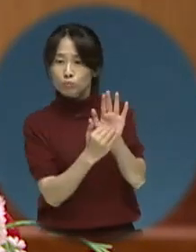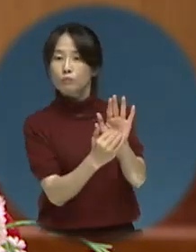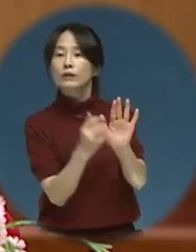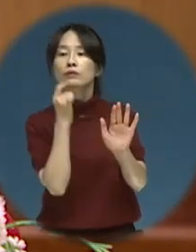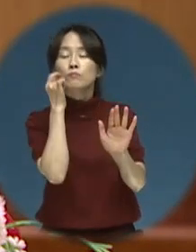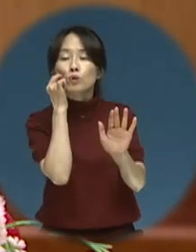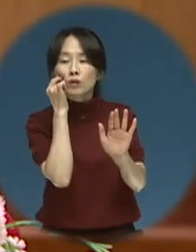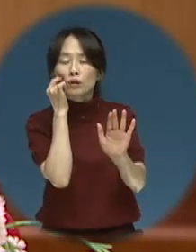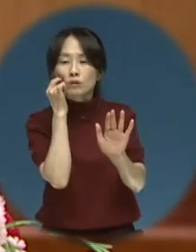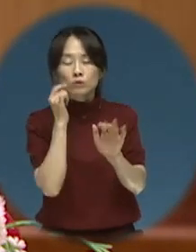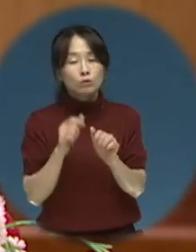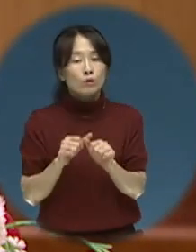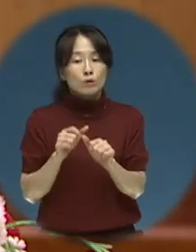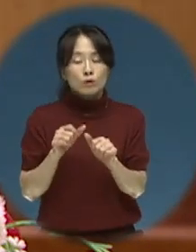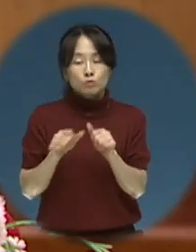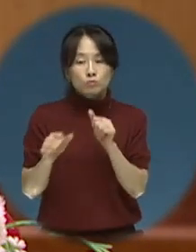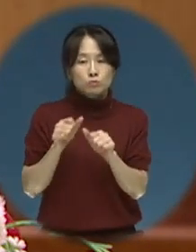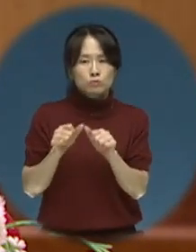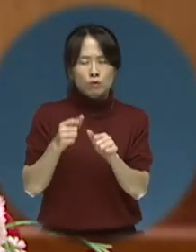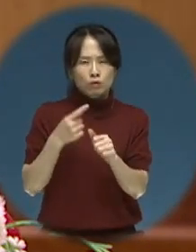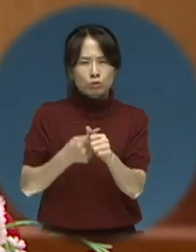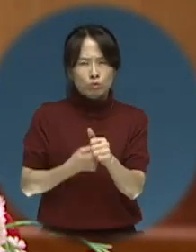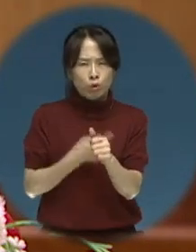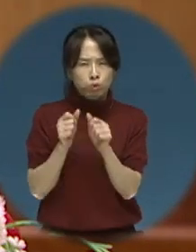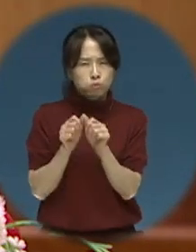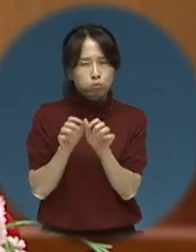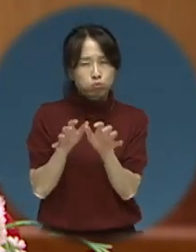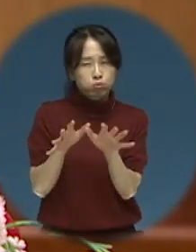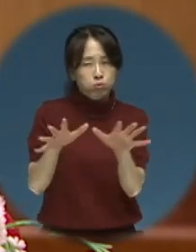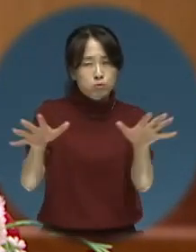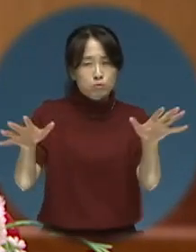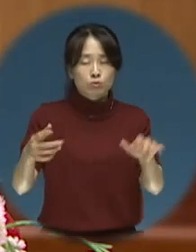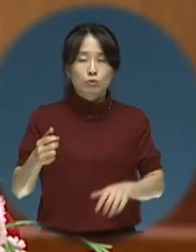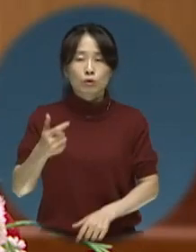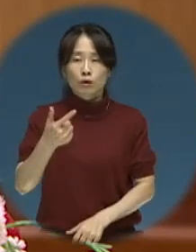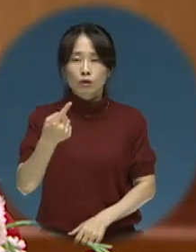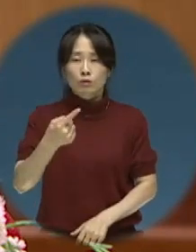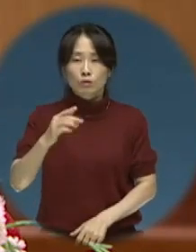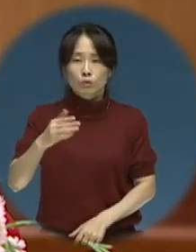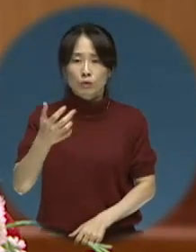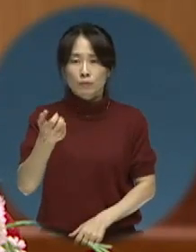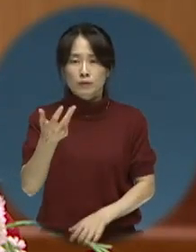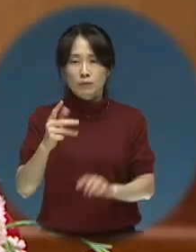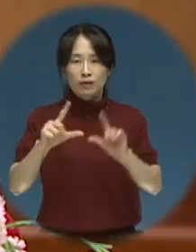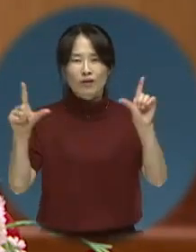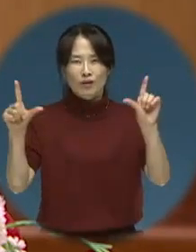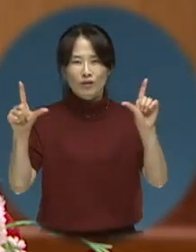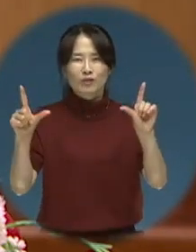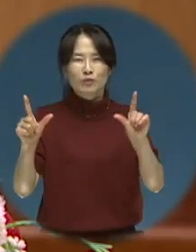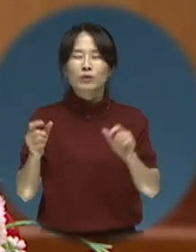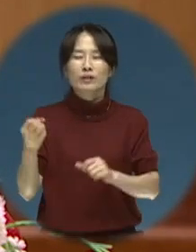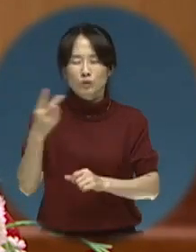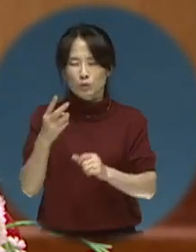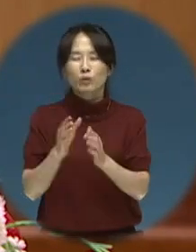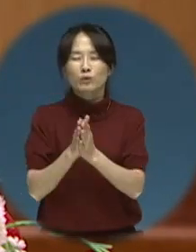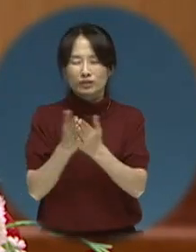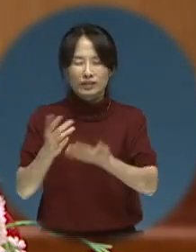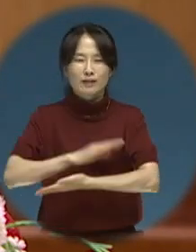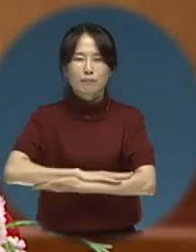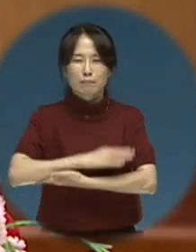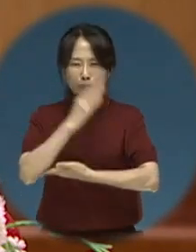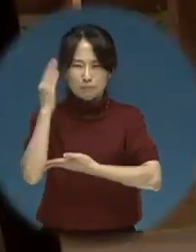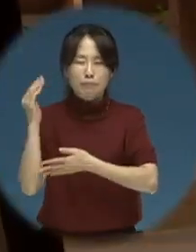예. 그게 이제 퍼지고 그리고 이제 88년도에 백치인에는 이름으로 책을 낸 거죠. 아, 네.